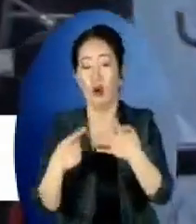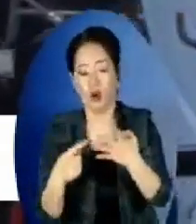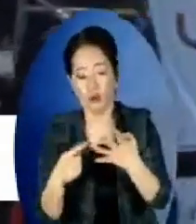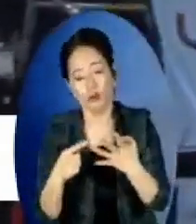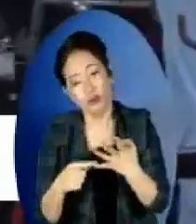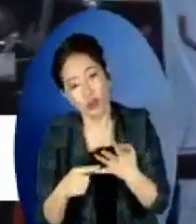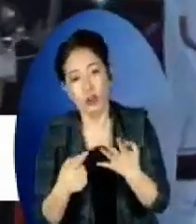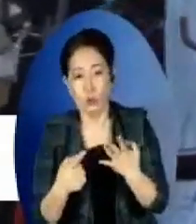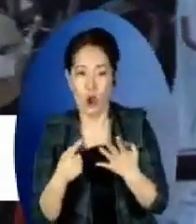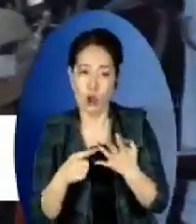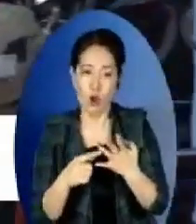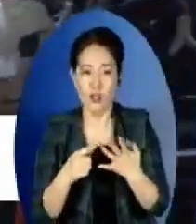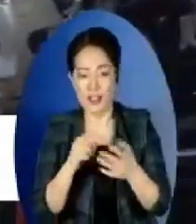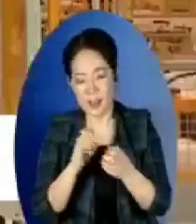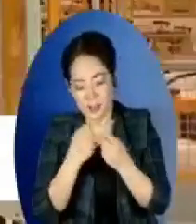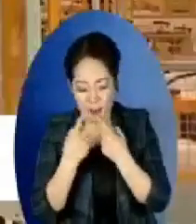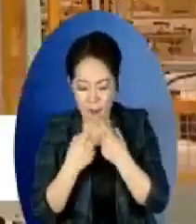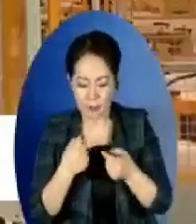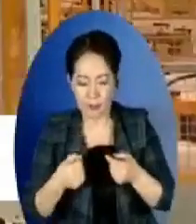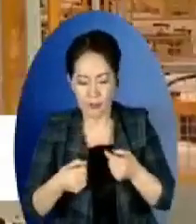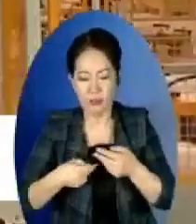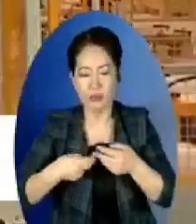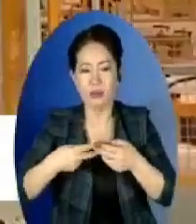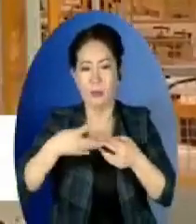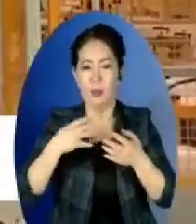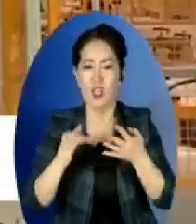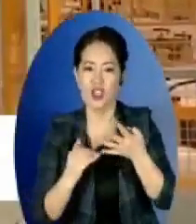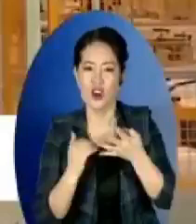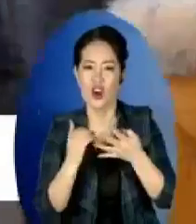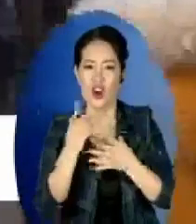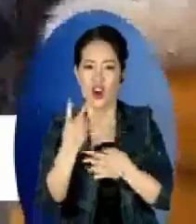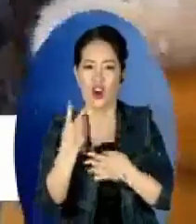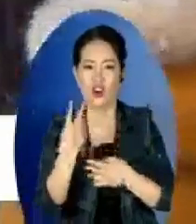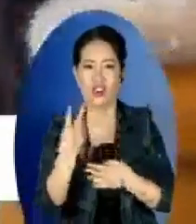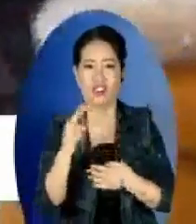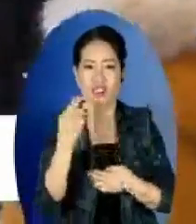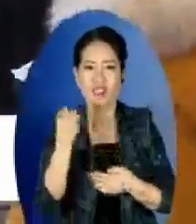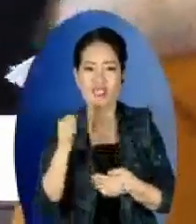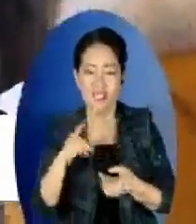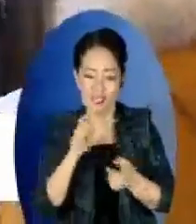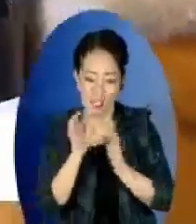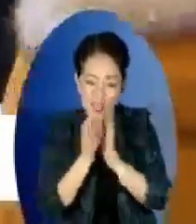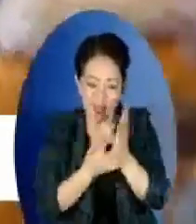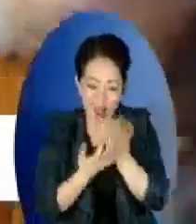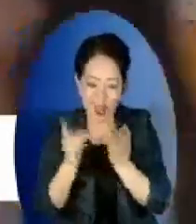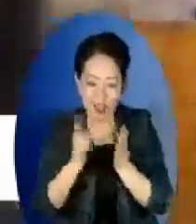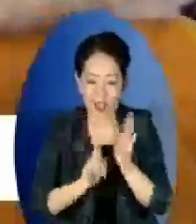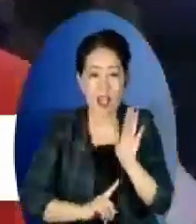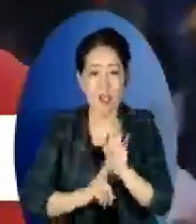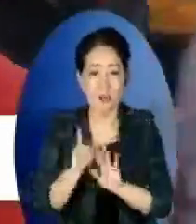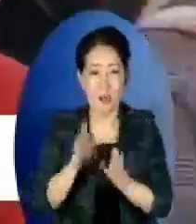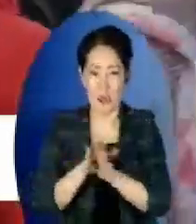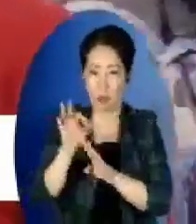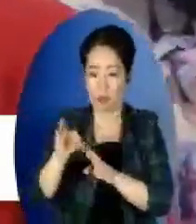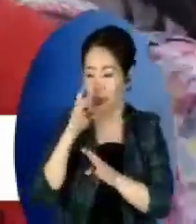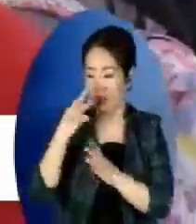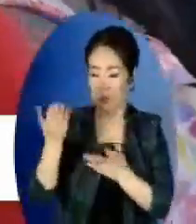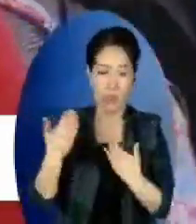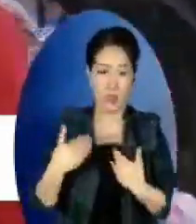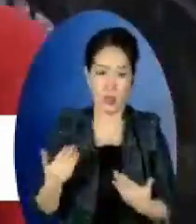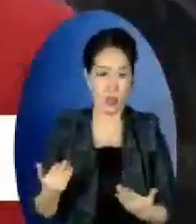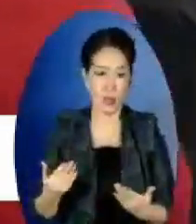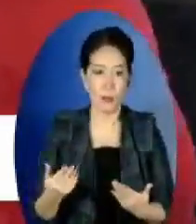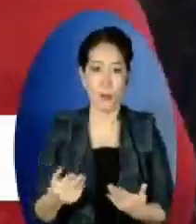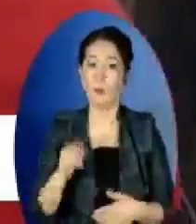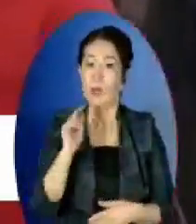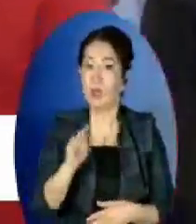гэтээ одоогоор хятад Америкийн хооронд хоёр дахь шатны хилэлцээг хизээ эхлүүлэх талаар албан ёсны мэдээлэл ирээгүй байна. За хэдийгээр